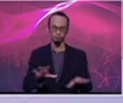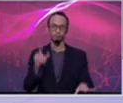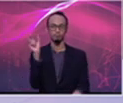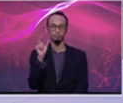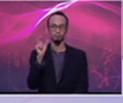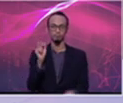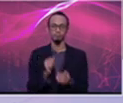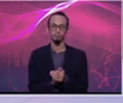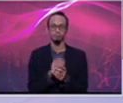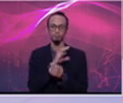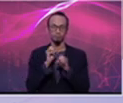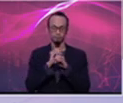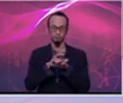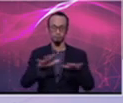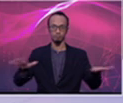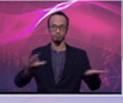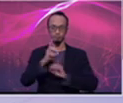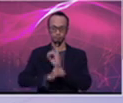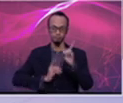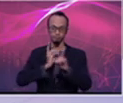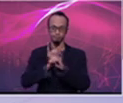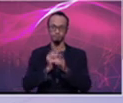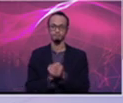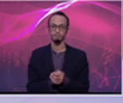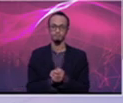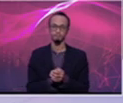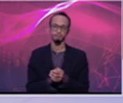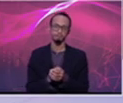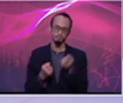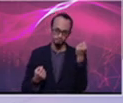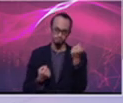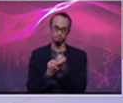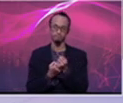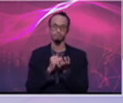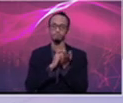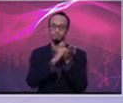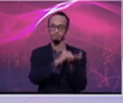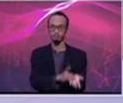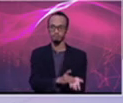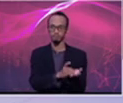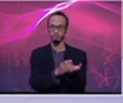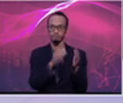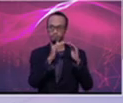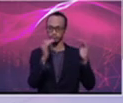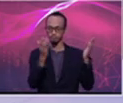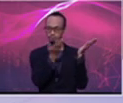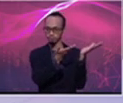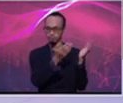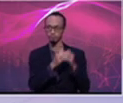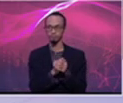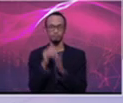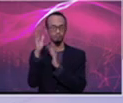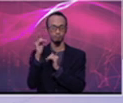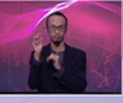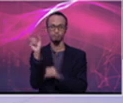Islam dan menyebarkannya ke seluruh pelosok dunia berikan sokongan anda dengan berinfak melalui butiran yang dipaparkan semoga